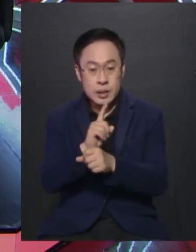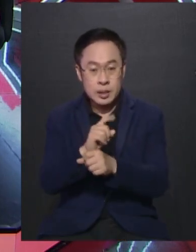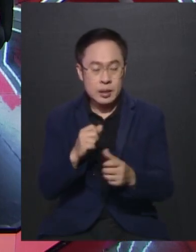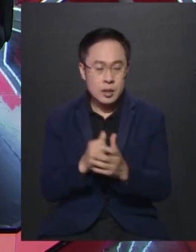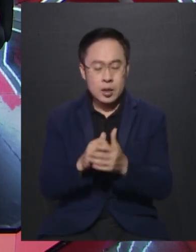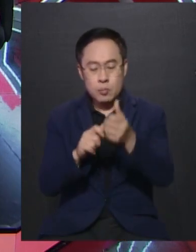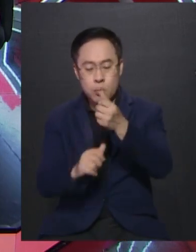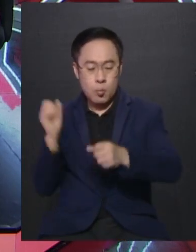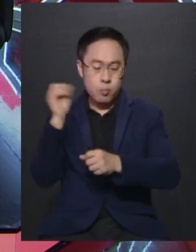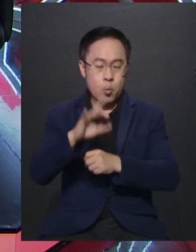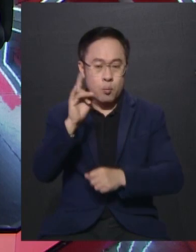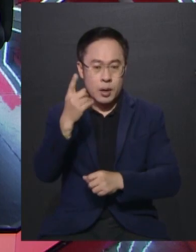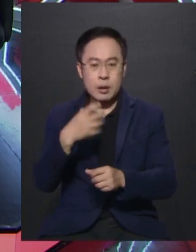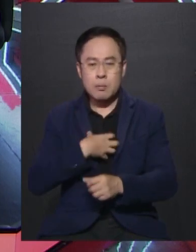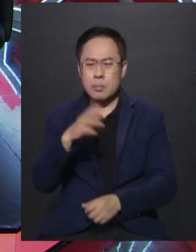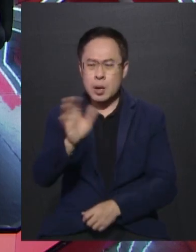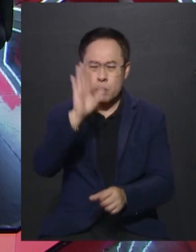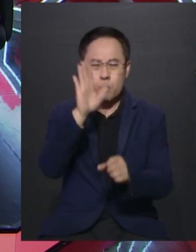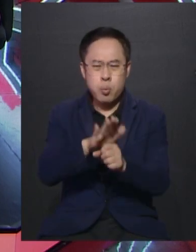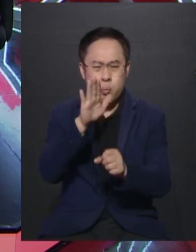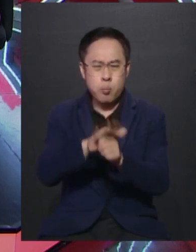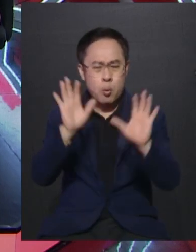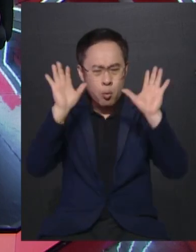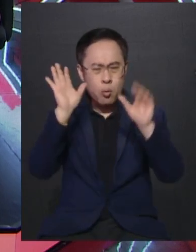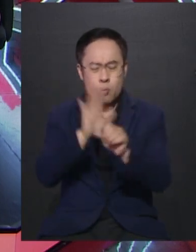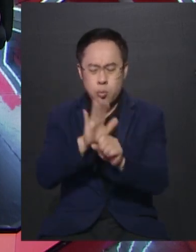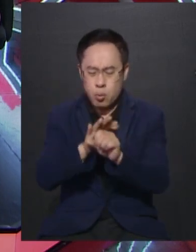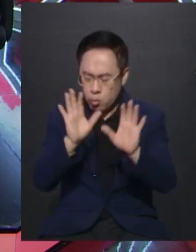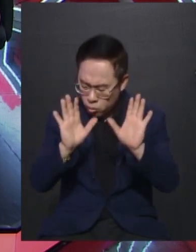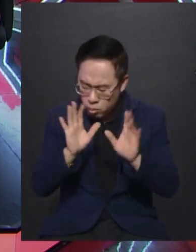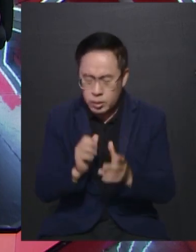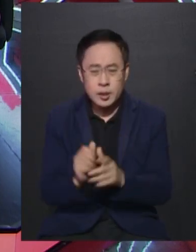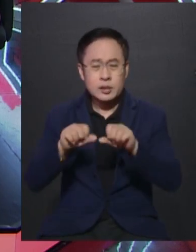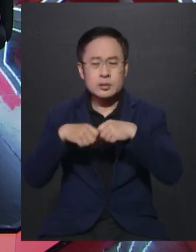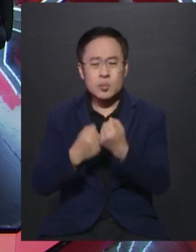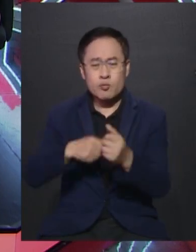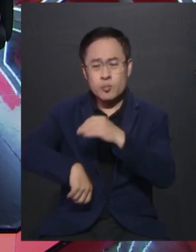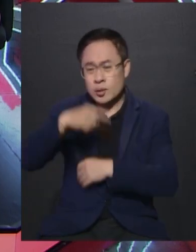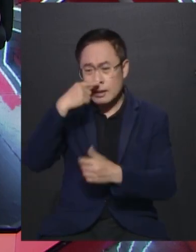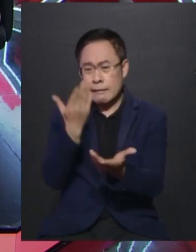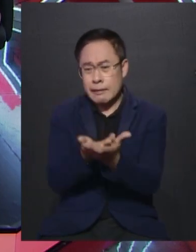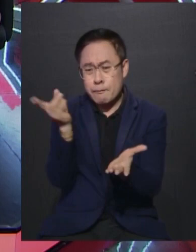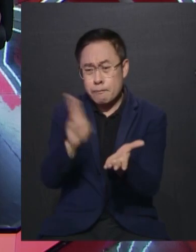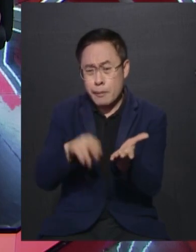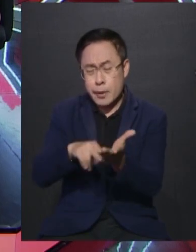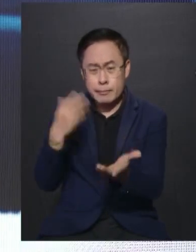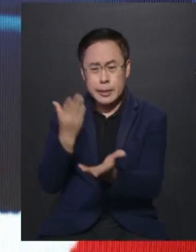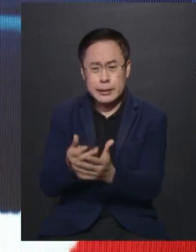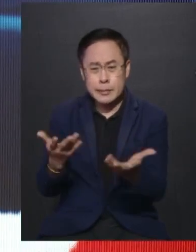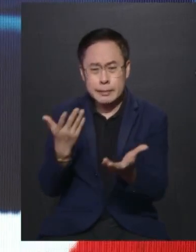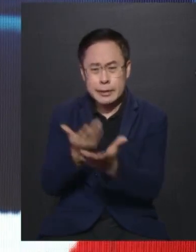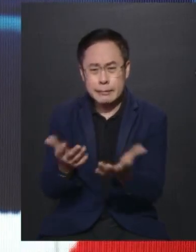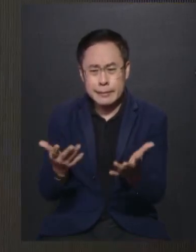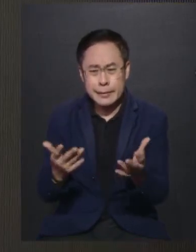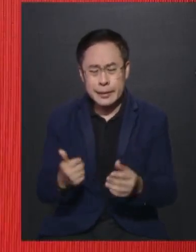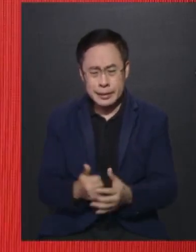การณ์ผู้แฟร์ที่ยิงขึ้นในสนามอีก พอเถอะ พอแล้วนะคะเห็นใจตอนนี้สมาคมก็ไม่มีเงินจะจ่ายค่าปรับแล้ว ใช่นะไม่ใช่แค่เงินไม่ใช่แ